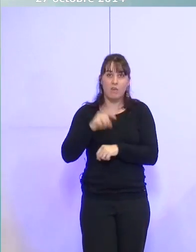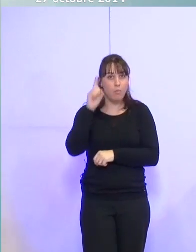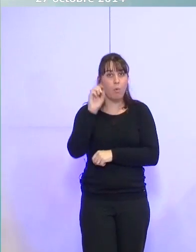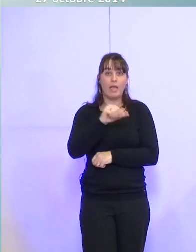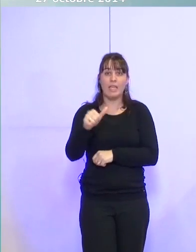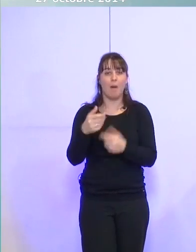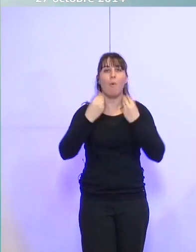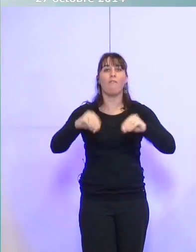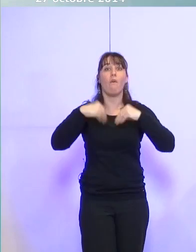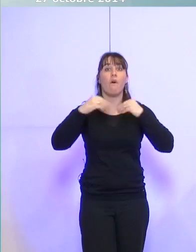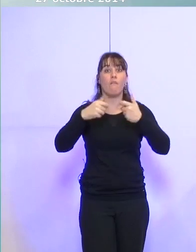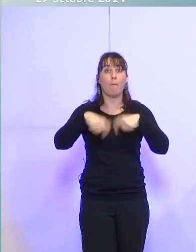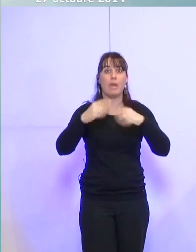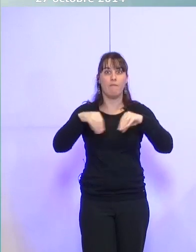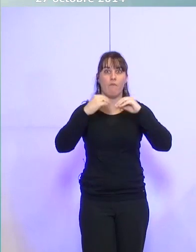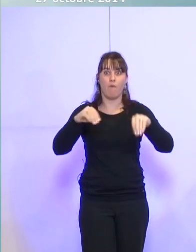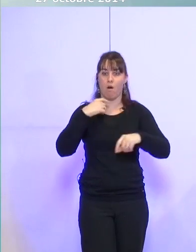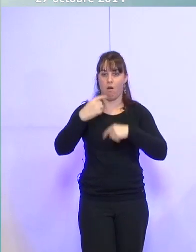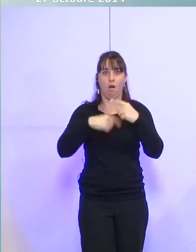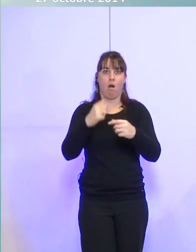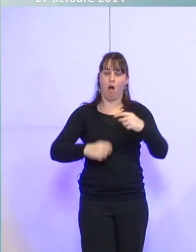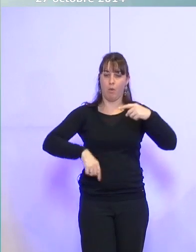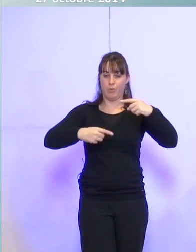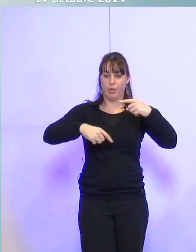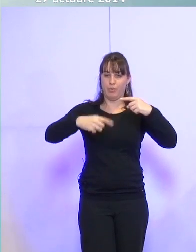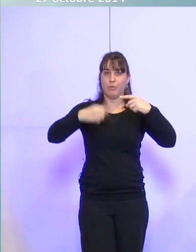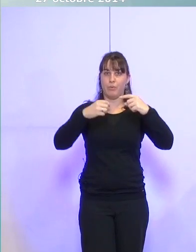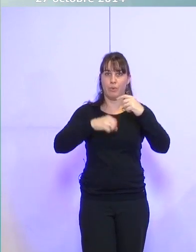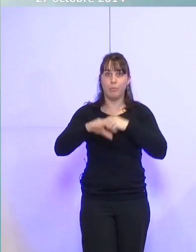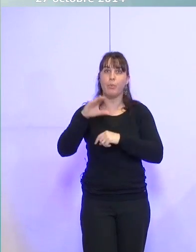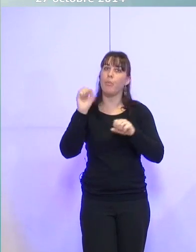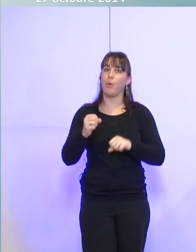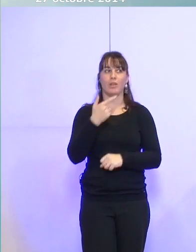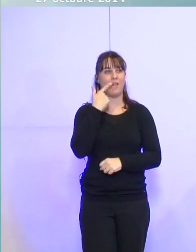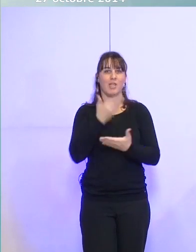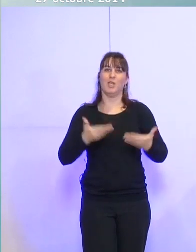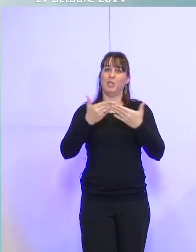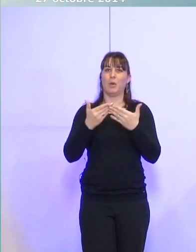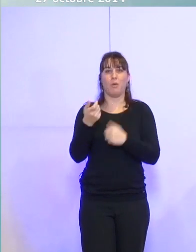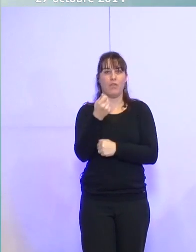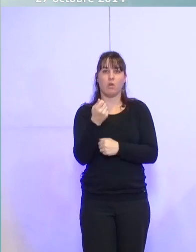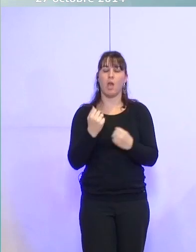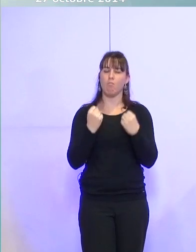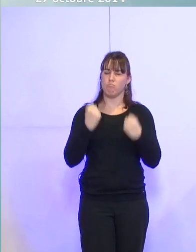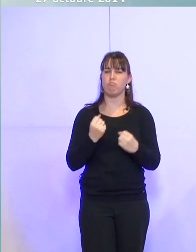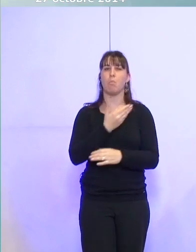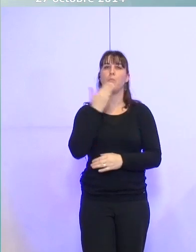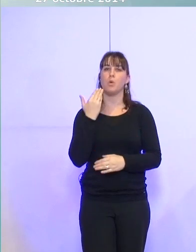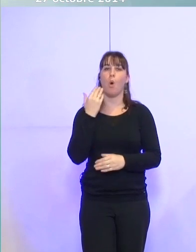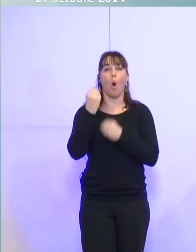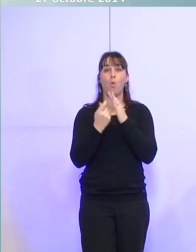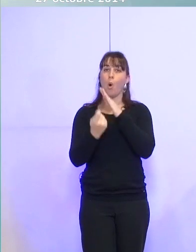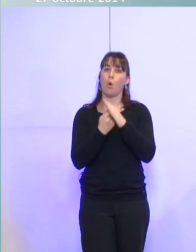d'affaires et de marge nouvelle pour assurer à Alpexpo une santé financière renforcée ou